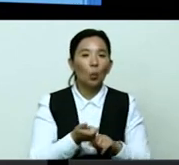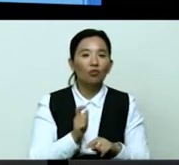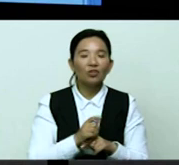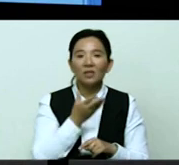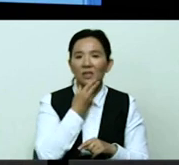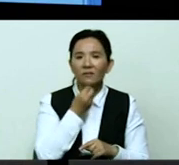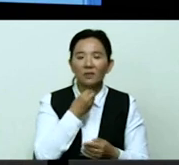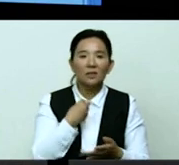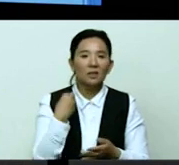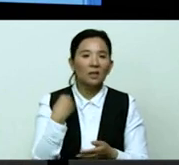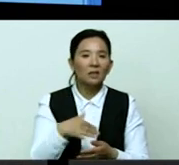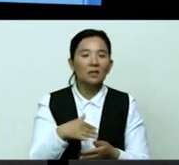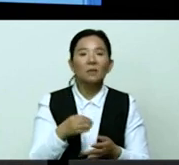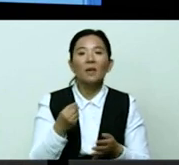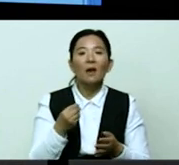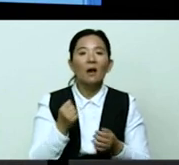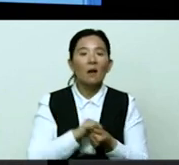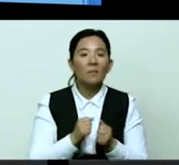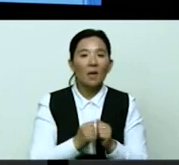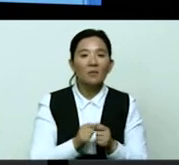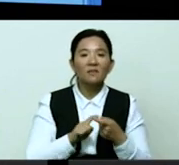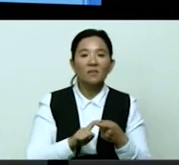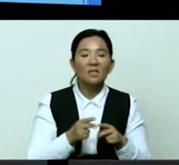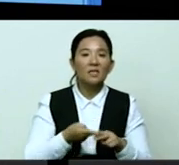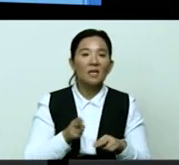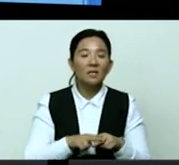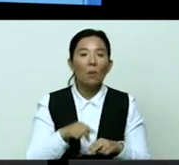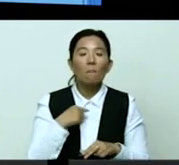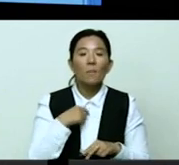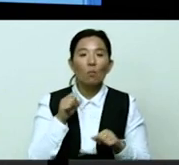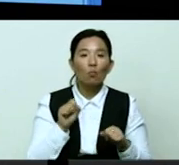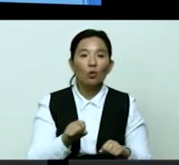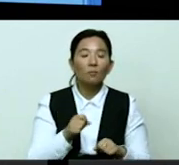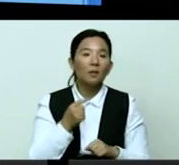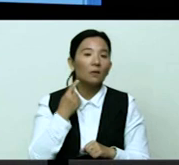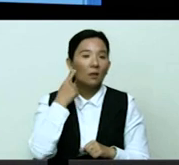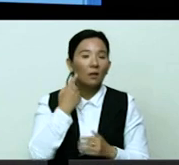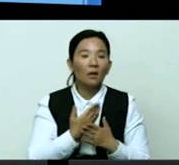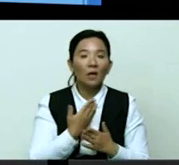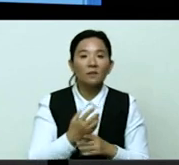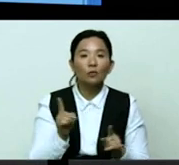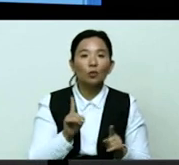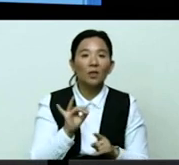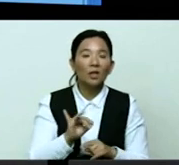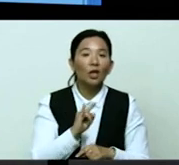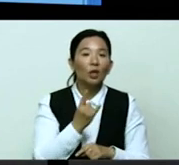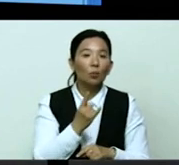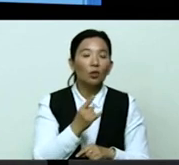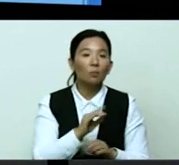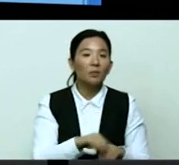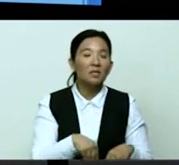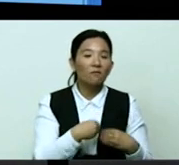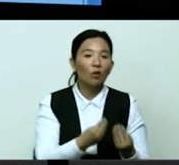красивыми драгоценными камнями. В связи с этим мы можем, конечно, догадываться, что и ребенку